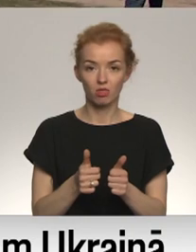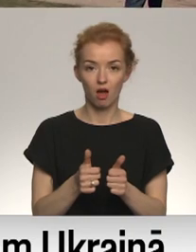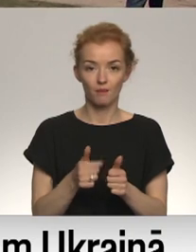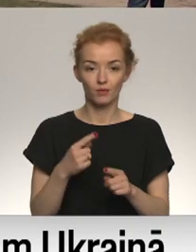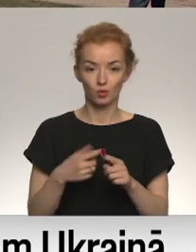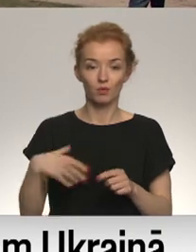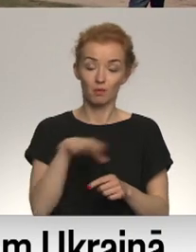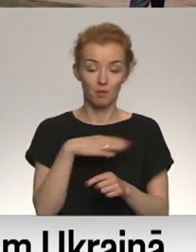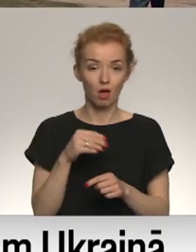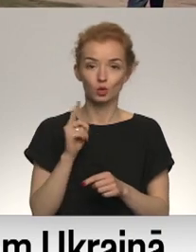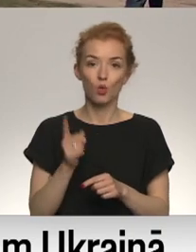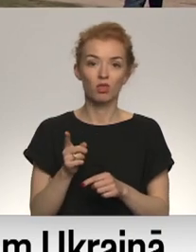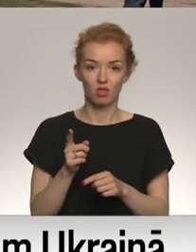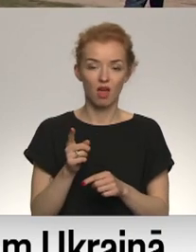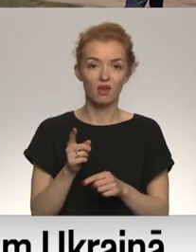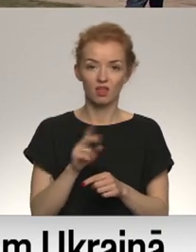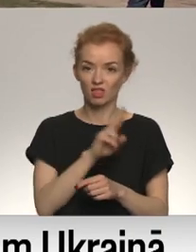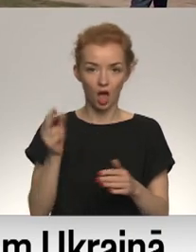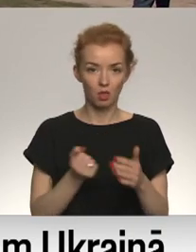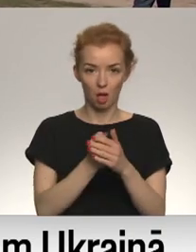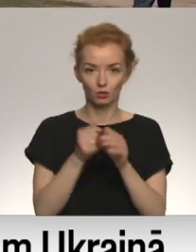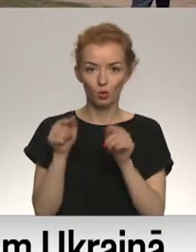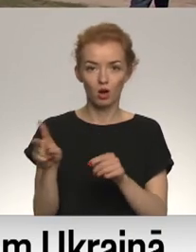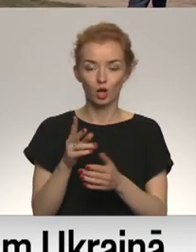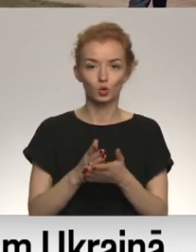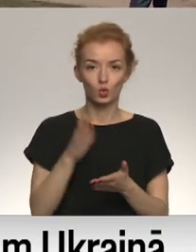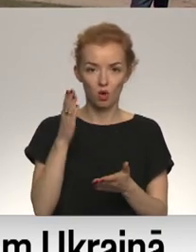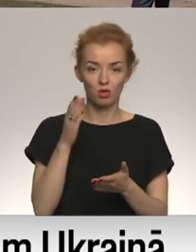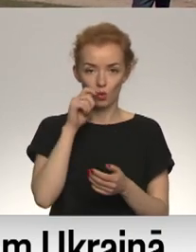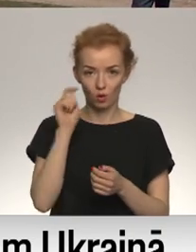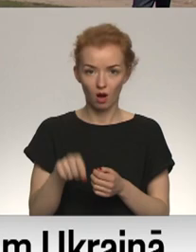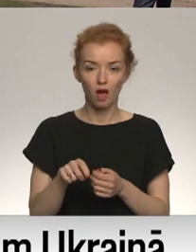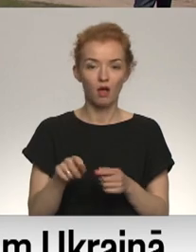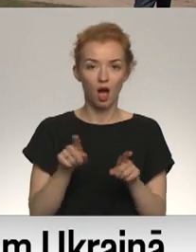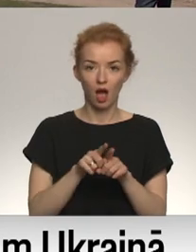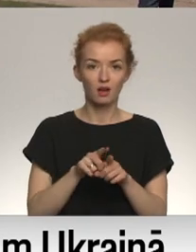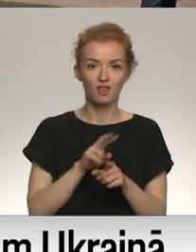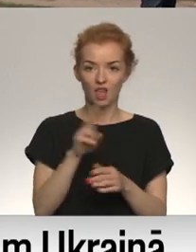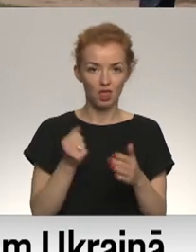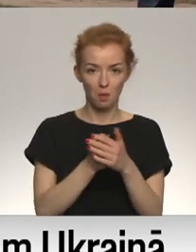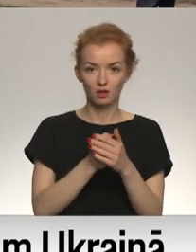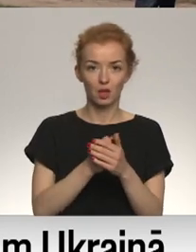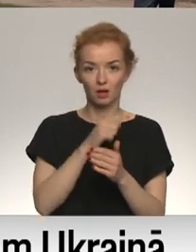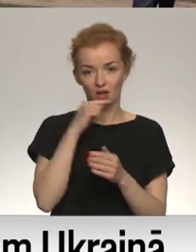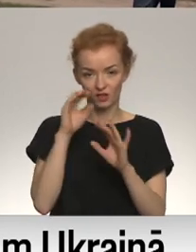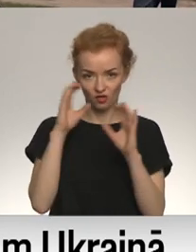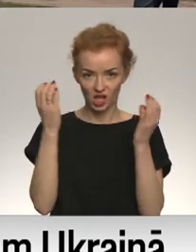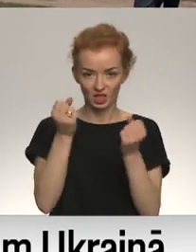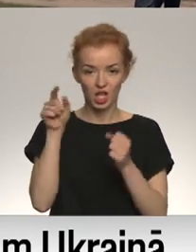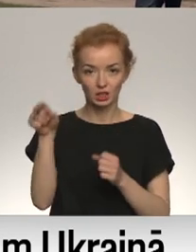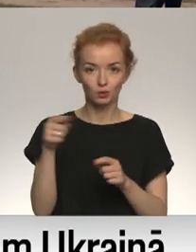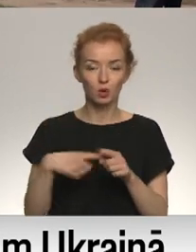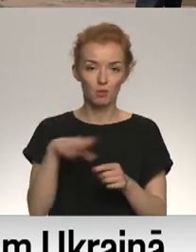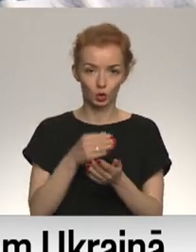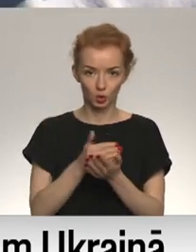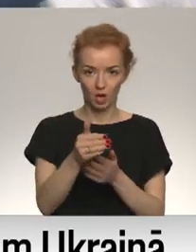mēs noteikti nosodām to, kas notiek Ukrainā, noteikti nosodām to, kas notiek šajā ēkā pāri ielai. Un mēs noteikti